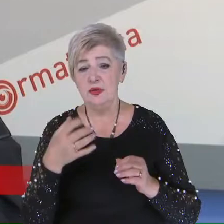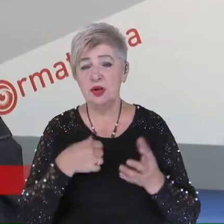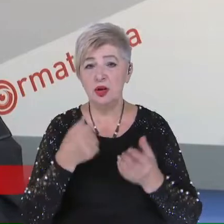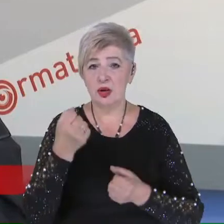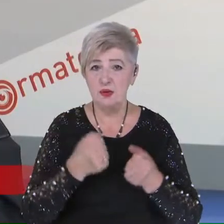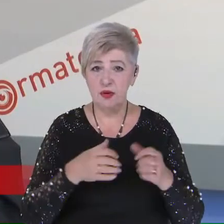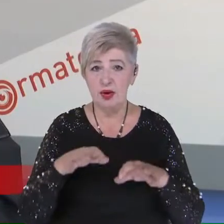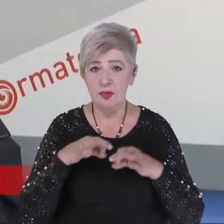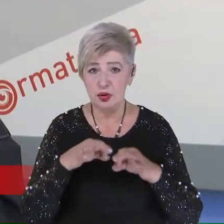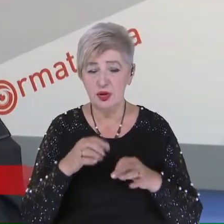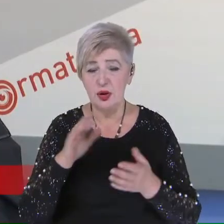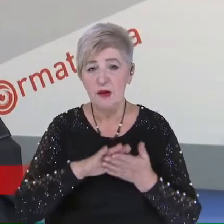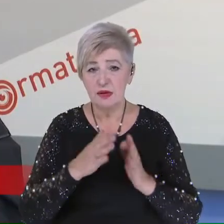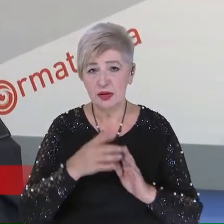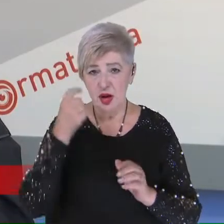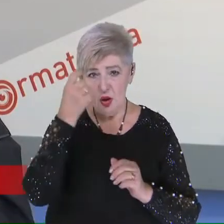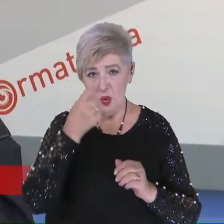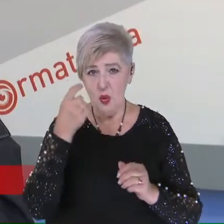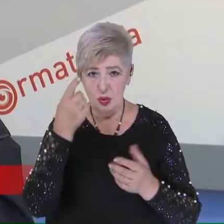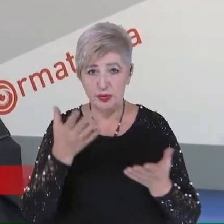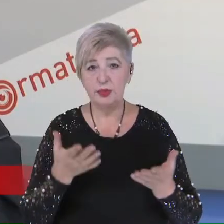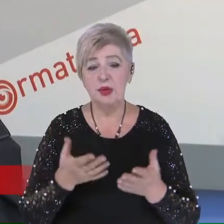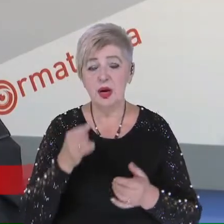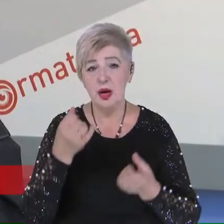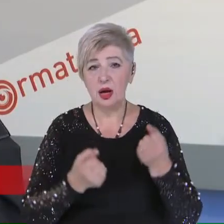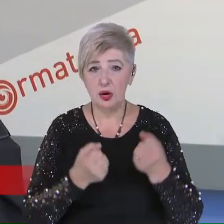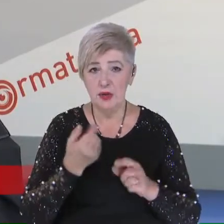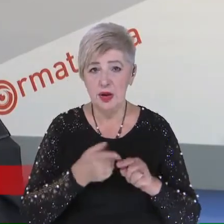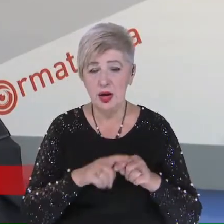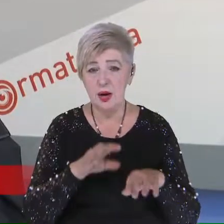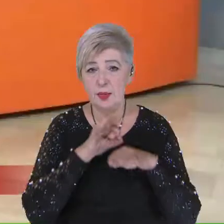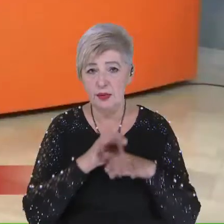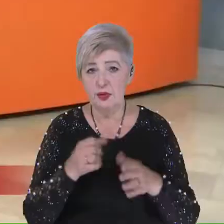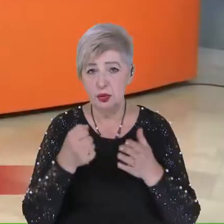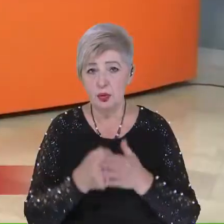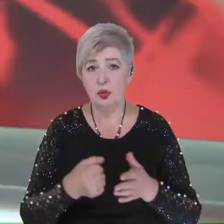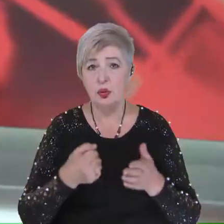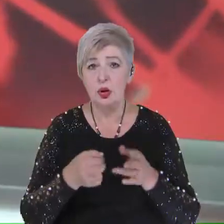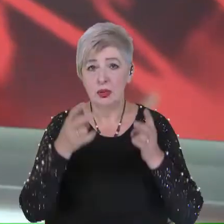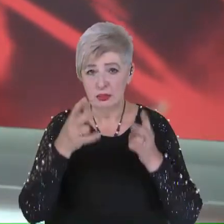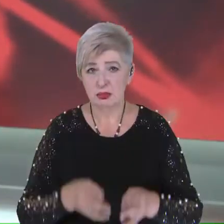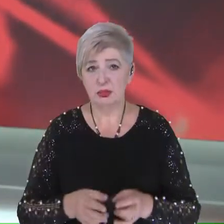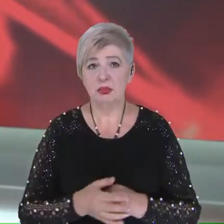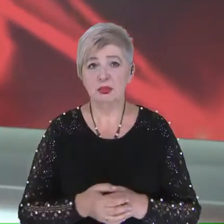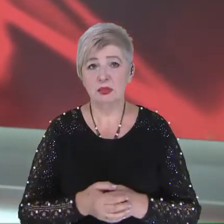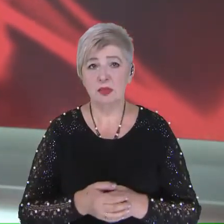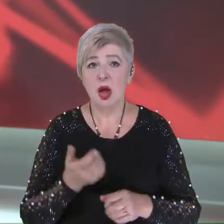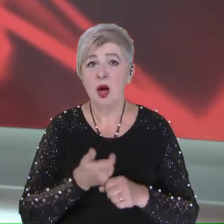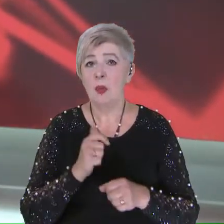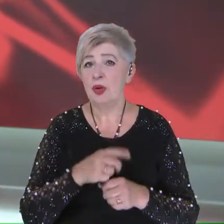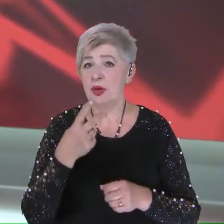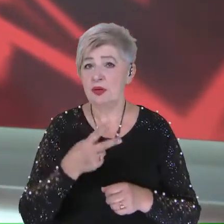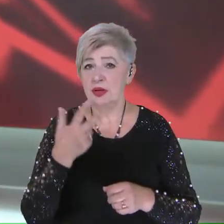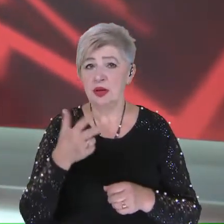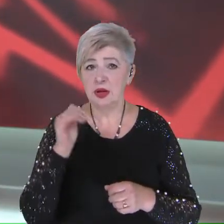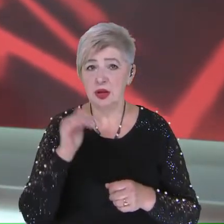засобом стану алкогольного сп'яніння та керування, яке призвело до дорожньо-транспортної пригоди. Понад